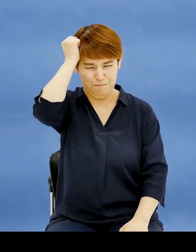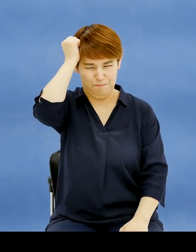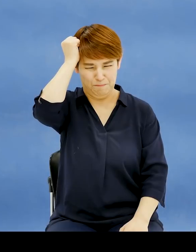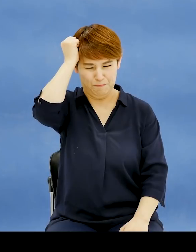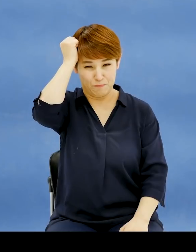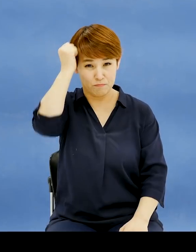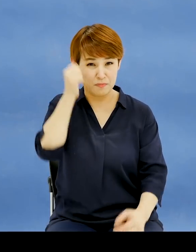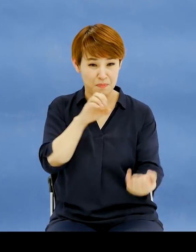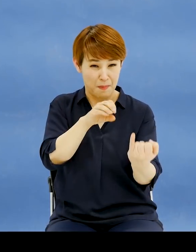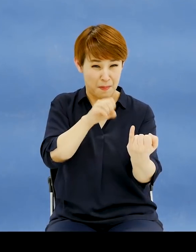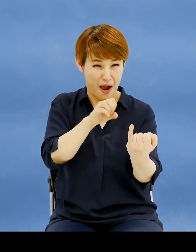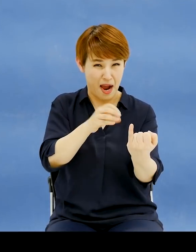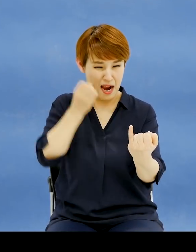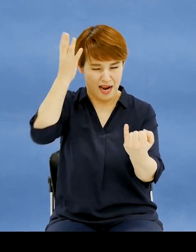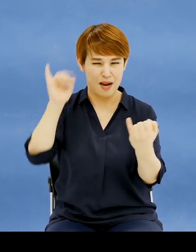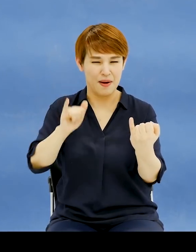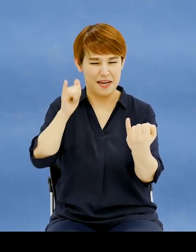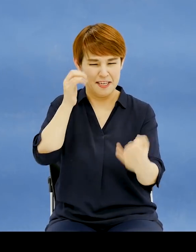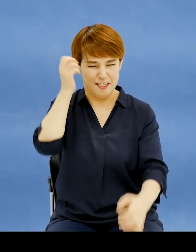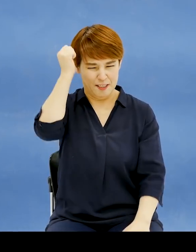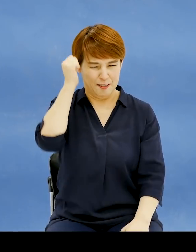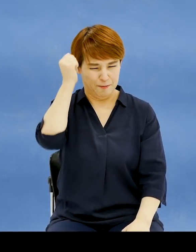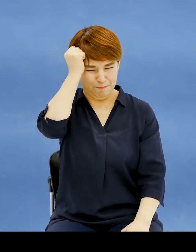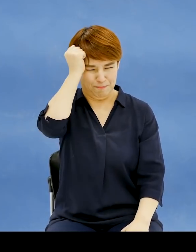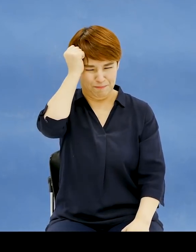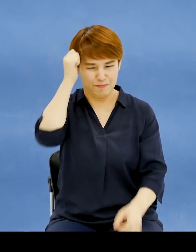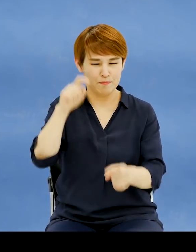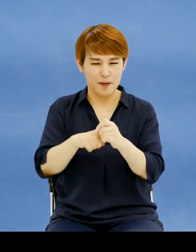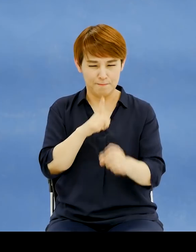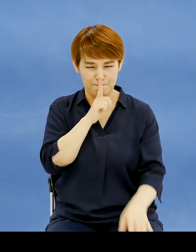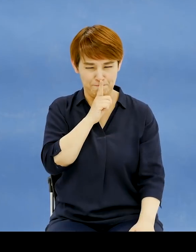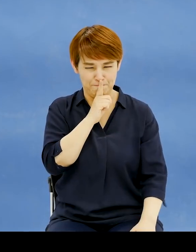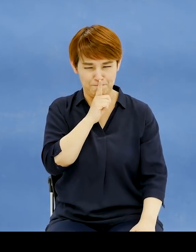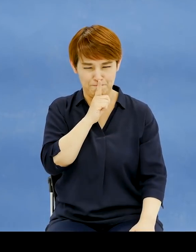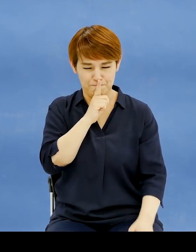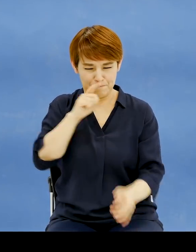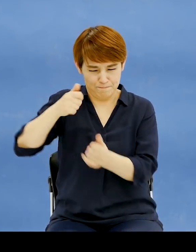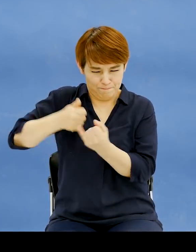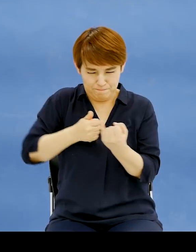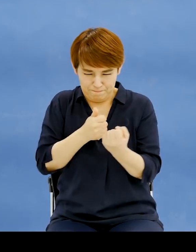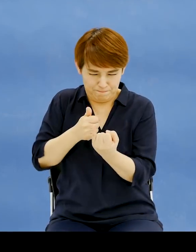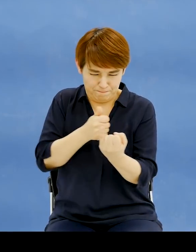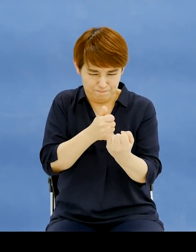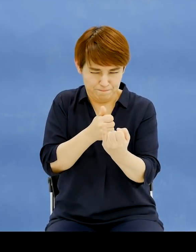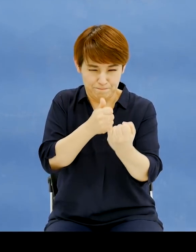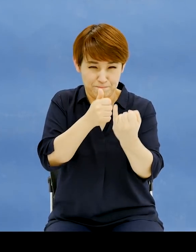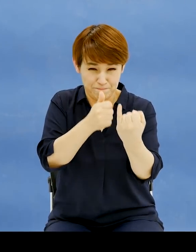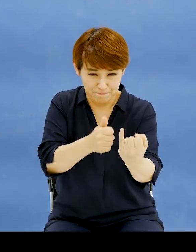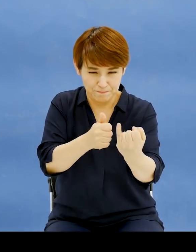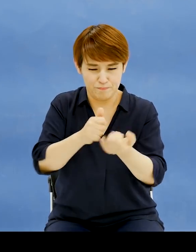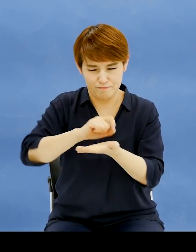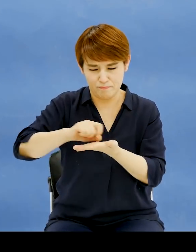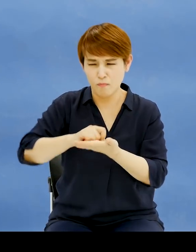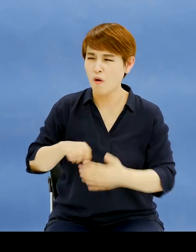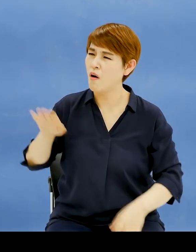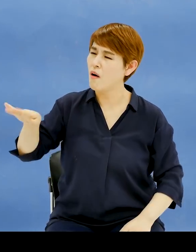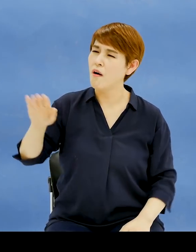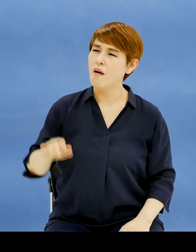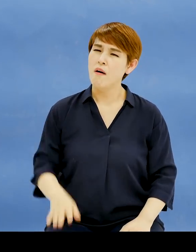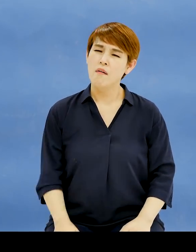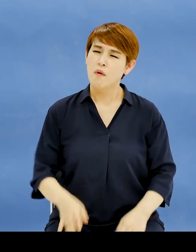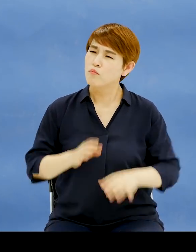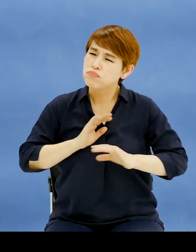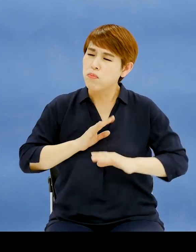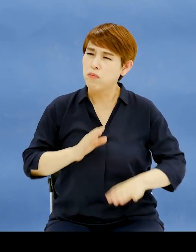그거를 나오셔서 기억하신 거예요? 적으시고 그때까지 저한테 한마디도 안 하신 거예요. 그래서 까먹을까 봐. 이거